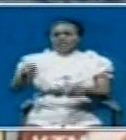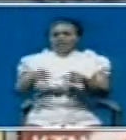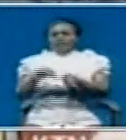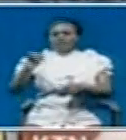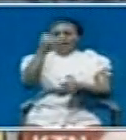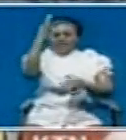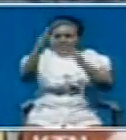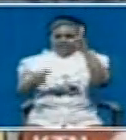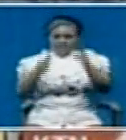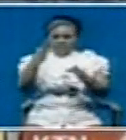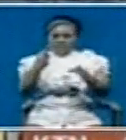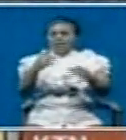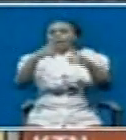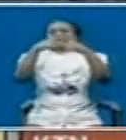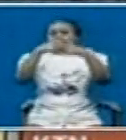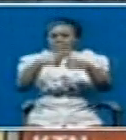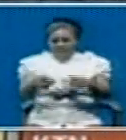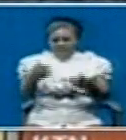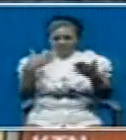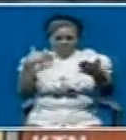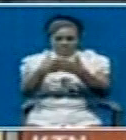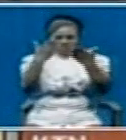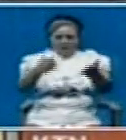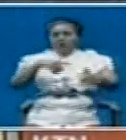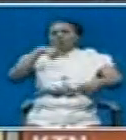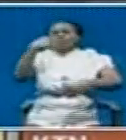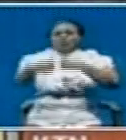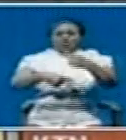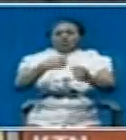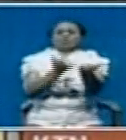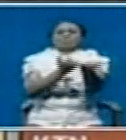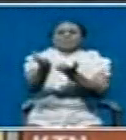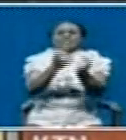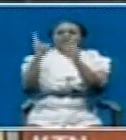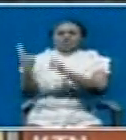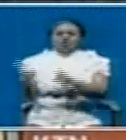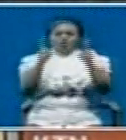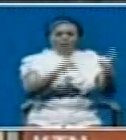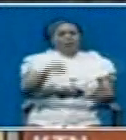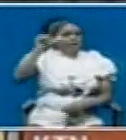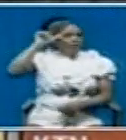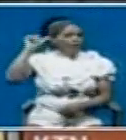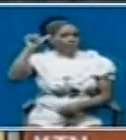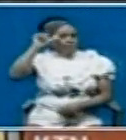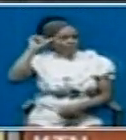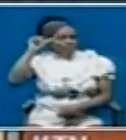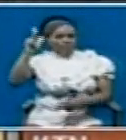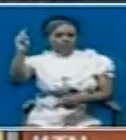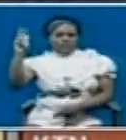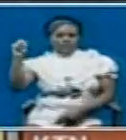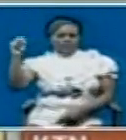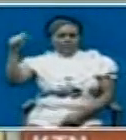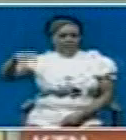Embakasi hadi Athiriva, lakini sasa linaendeleza shughuli yake. Alimanzu, KTN Leo, Nairobi.